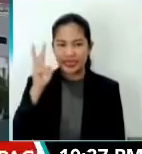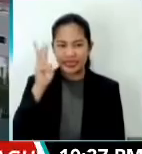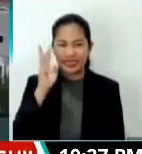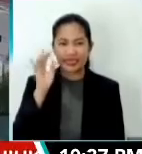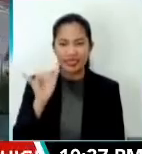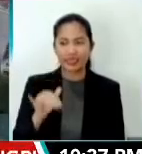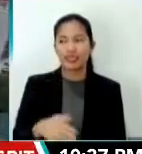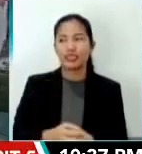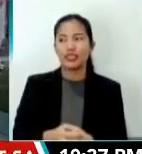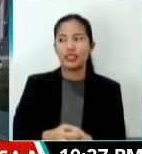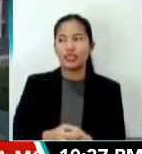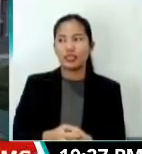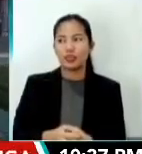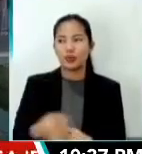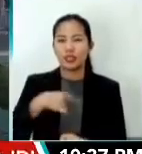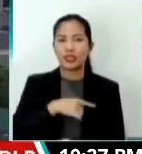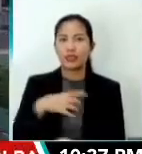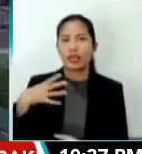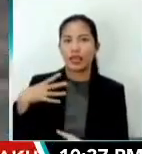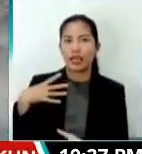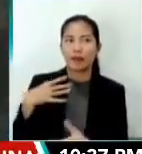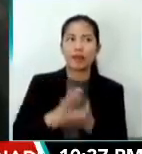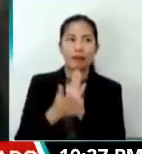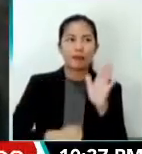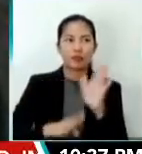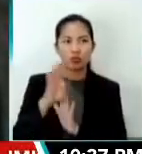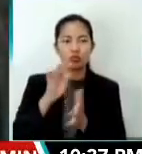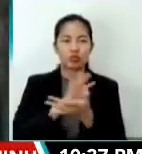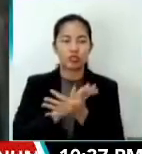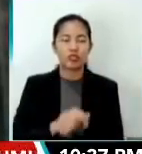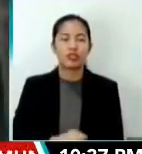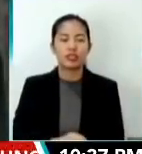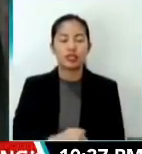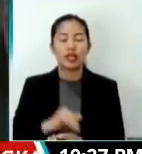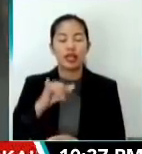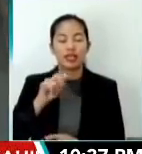time. Pag-uusapan pa raw ito sa IATF.